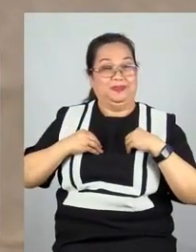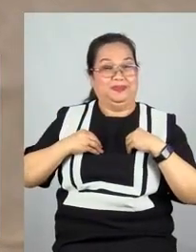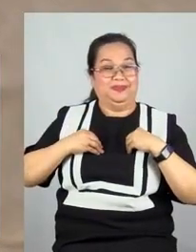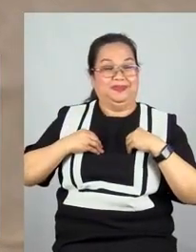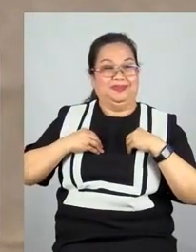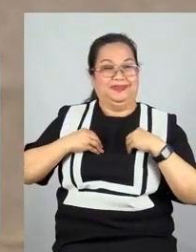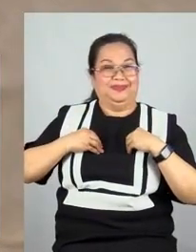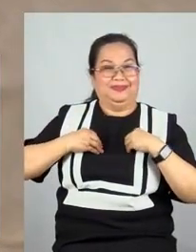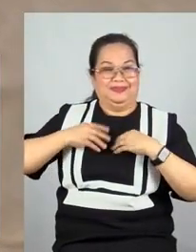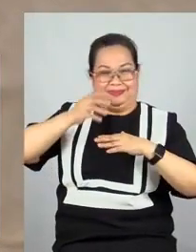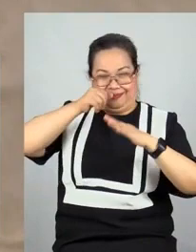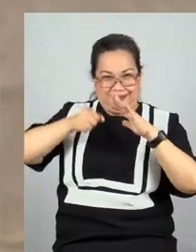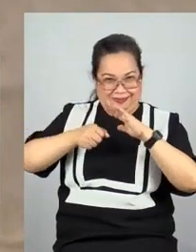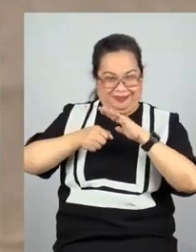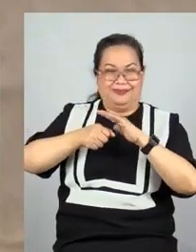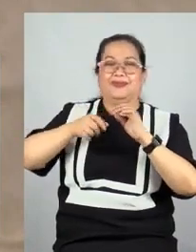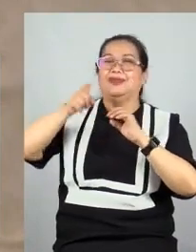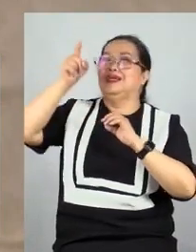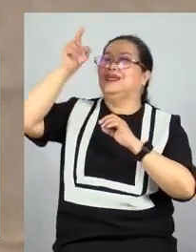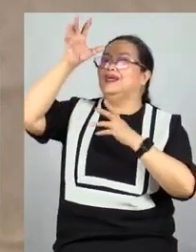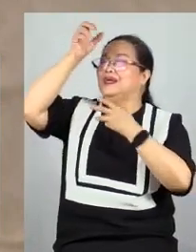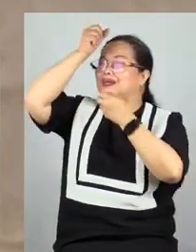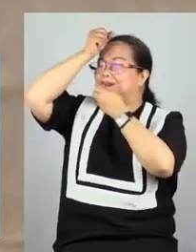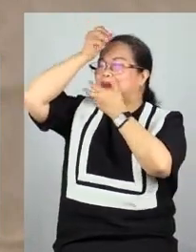pagpapasakop sa kalooban ng Ama,